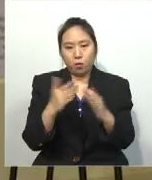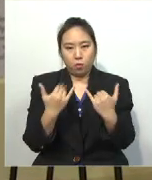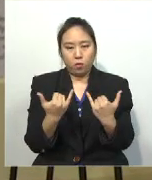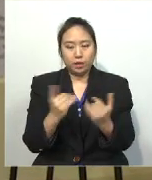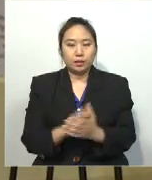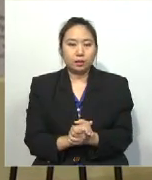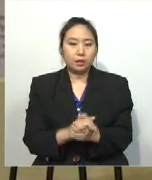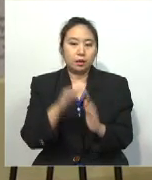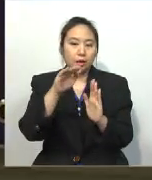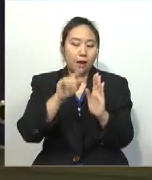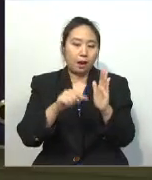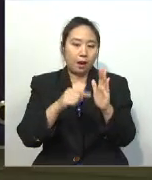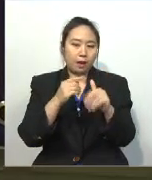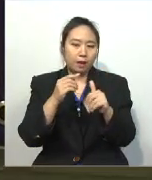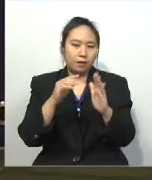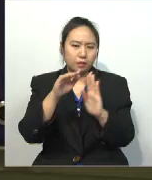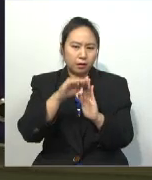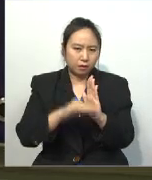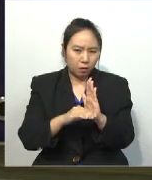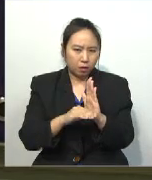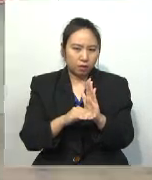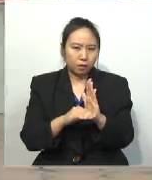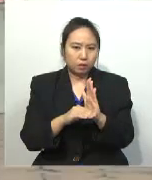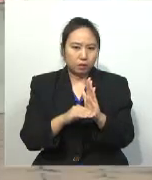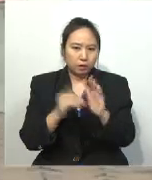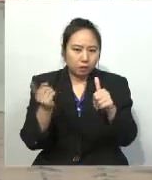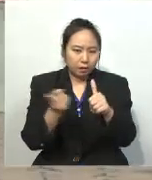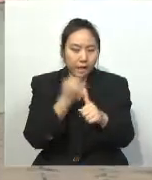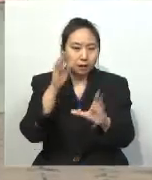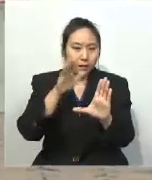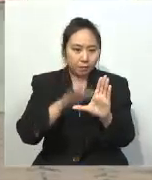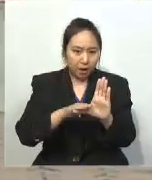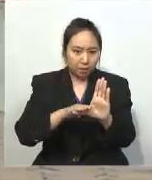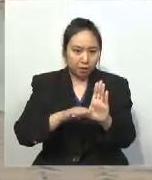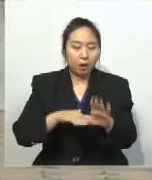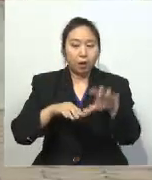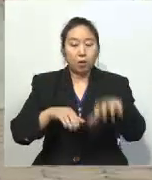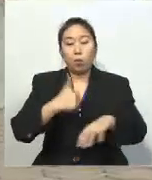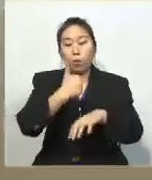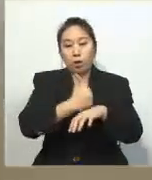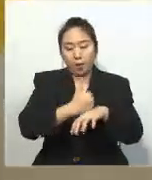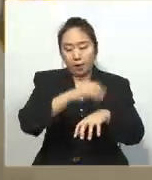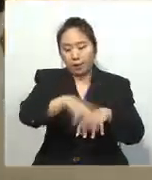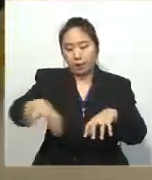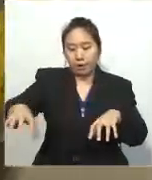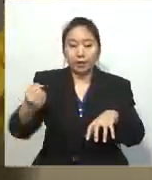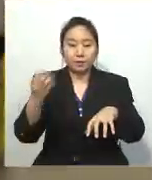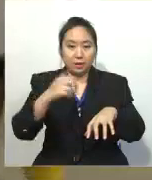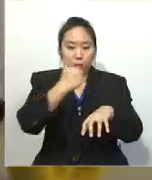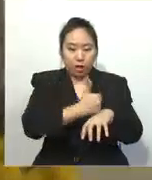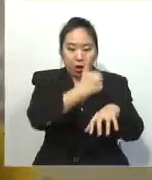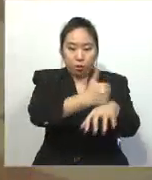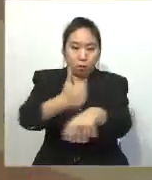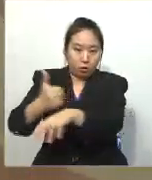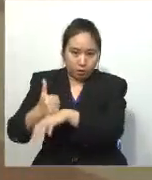ค่ะโดยขั้นตอนแรกของการรับสมัครนะคะก็คือทางผู้อำนวยการเขตจะของแต่ละเขตทั้ง14เขตจะข